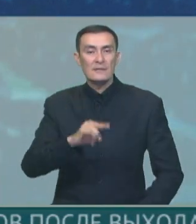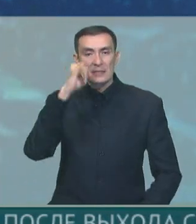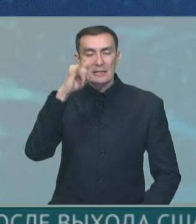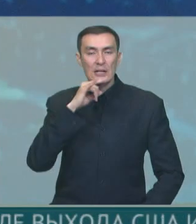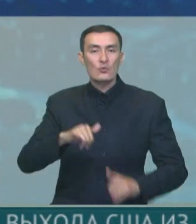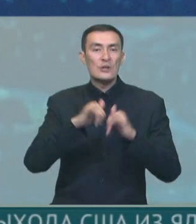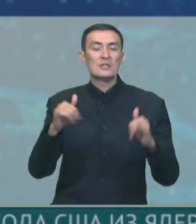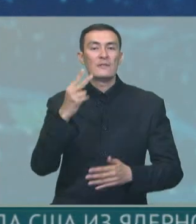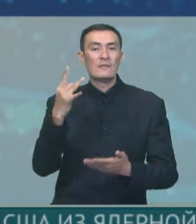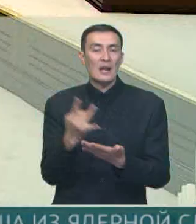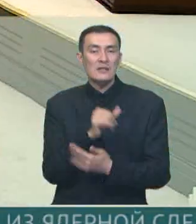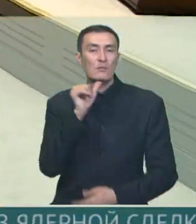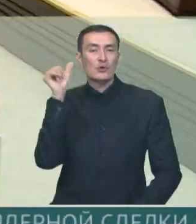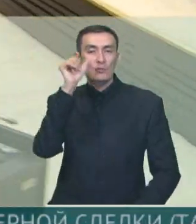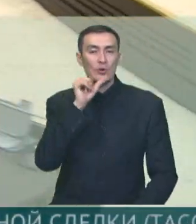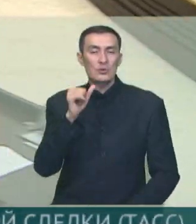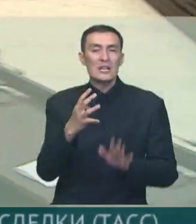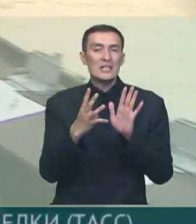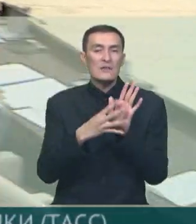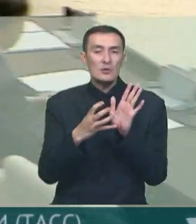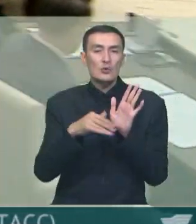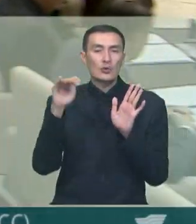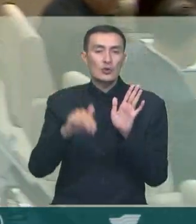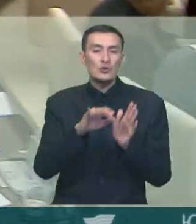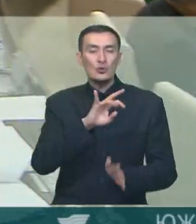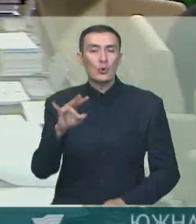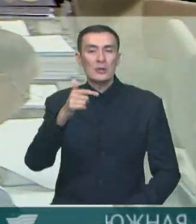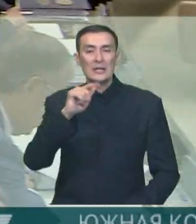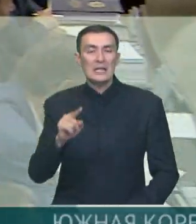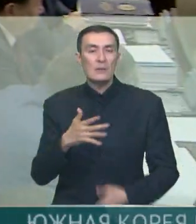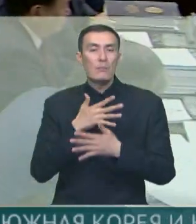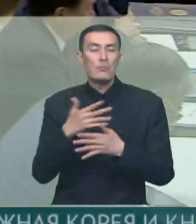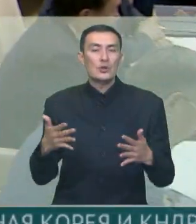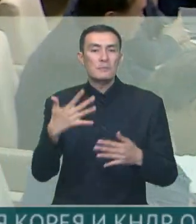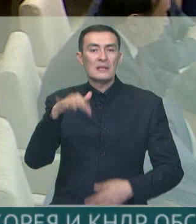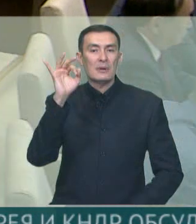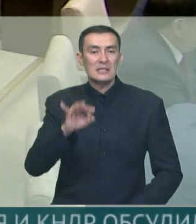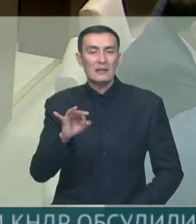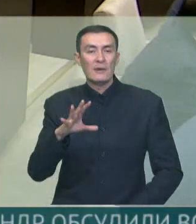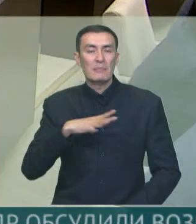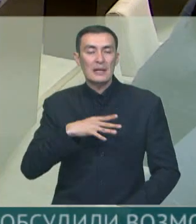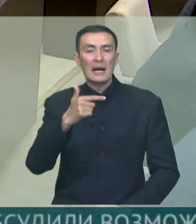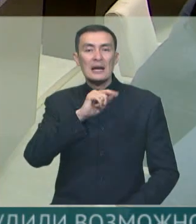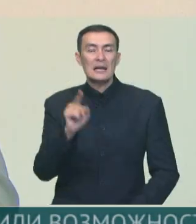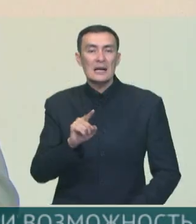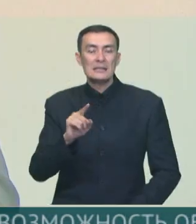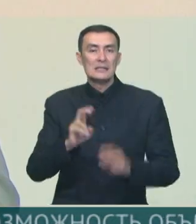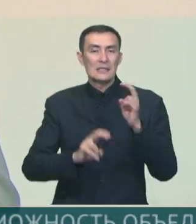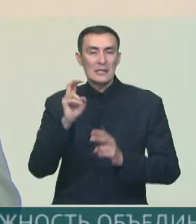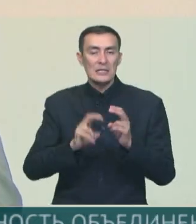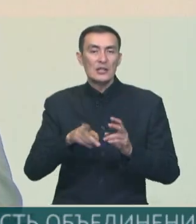увеличился в 2 раза. В прошлом году из 900 тысяч тонн газа больше половины было поставлено на газозаправочные